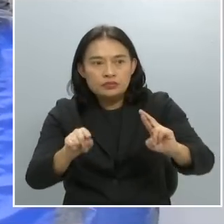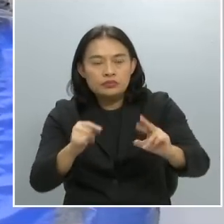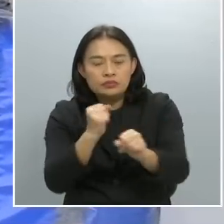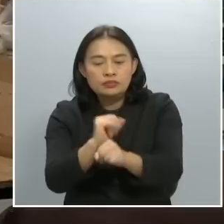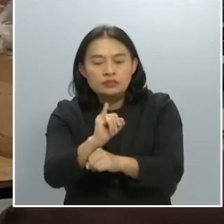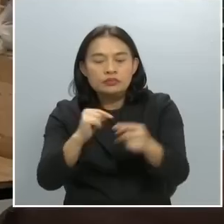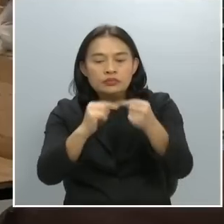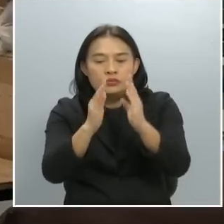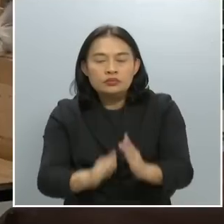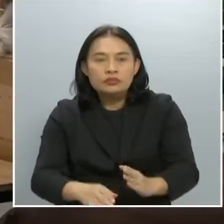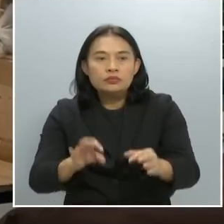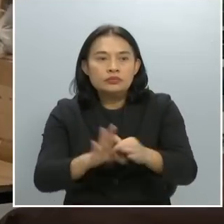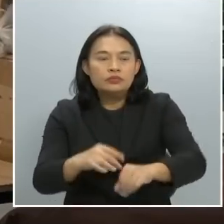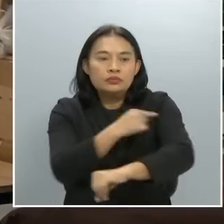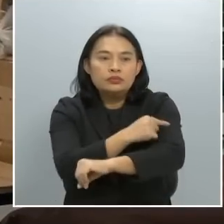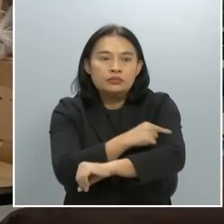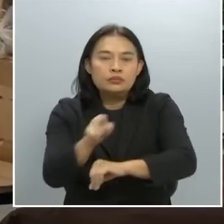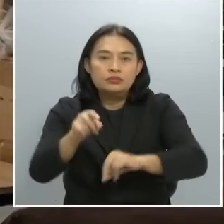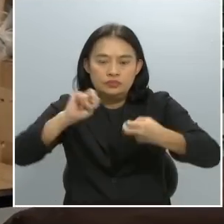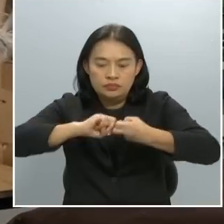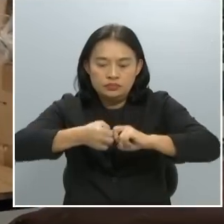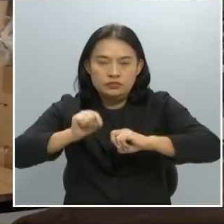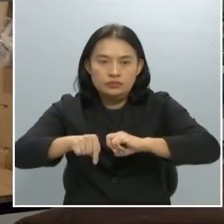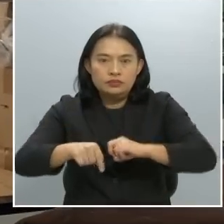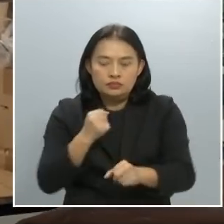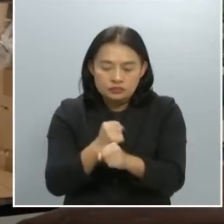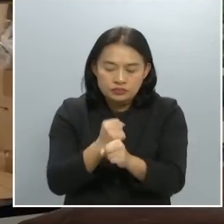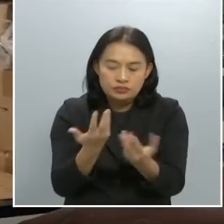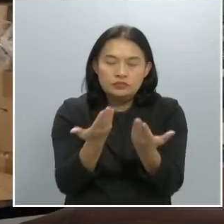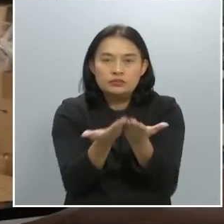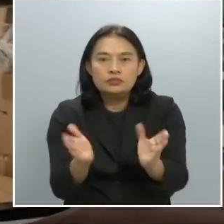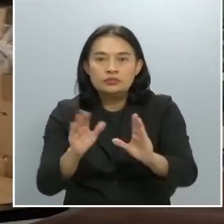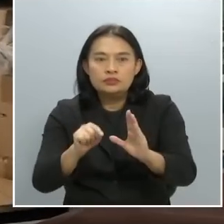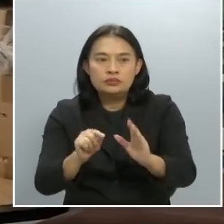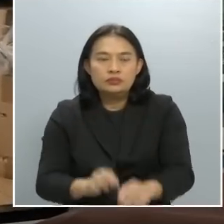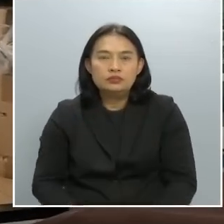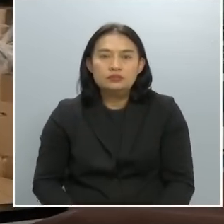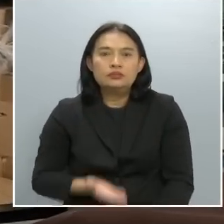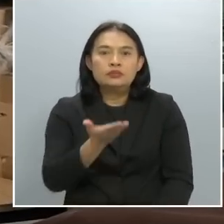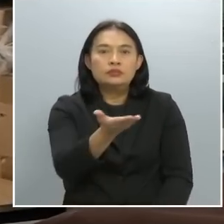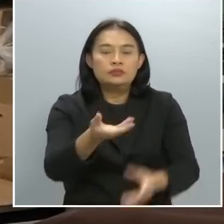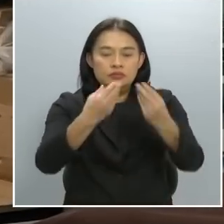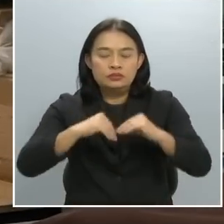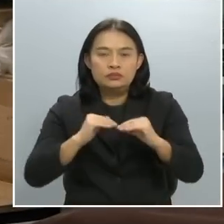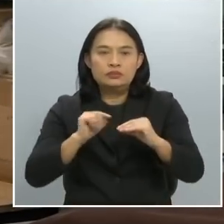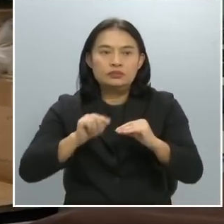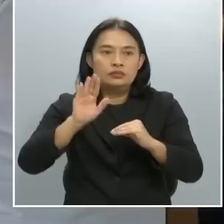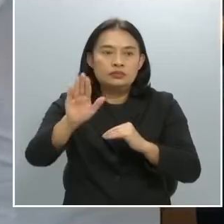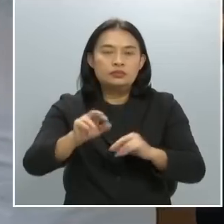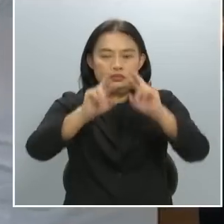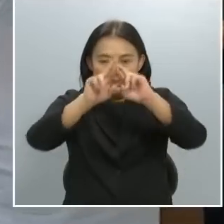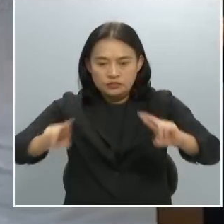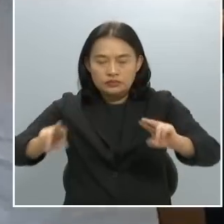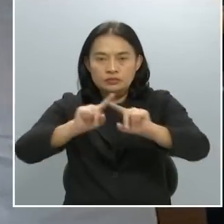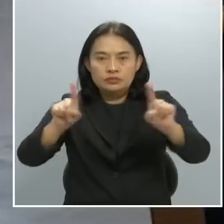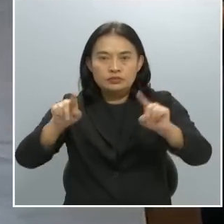าทัวร์ลงได้รับผลกระทบมากเลยทั้งเรื่องงานเรื่องทอบตัวอยากจะร้องขอความเป็นธรรมอันนี้เป็นอีกร้านหนึ่งนะคะเป็นลูกพี่ลูกน้อง